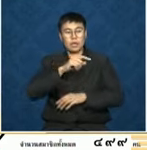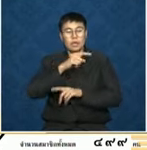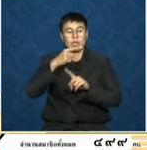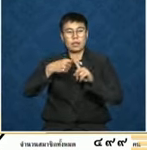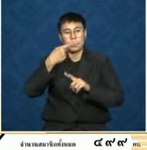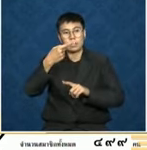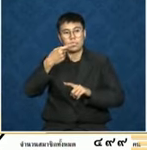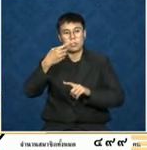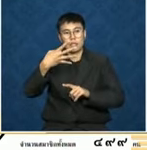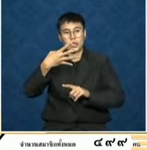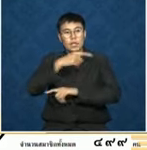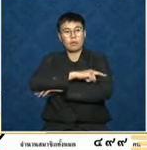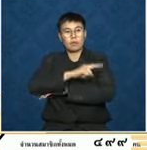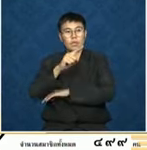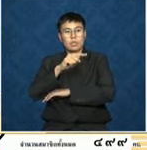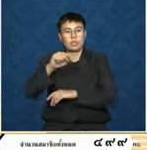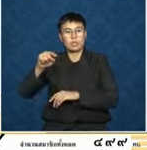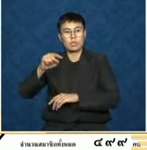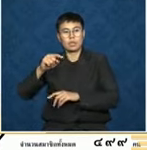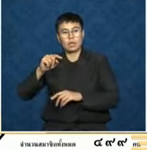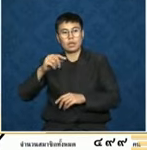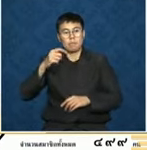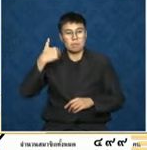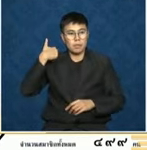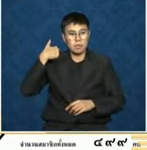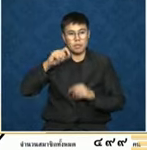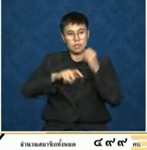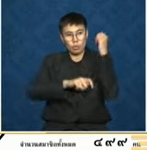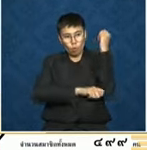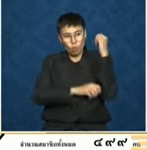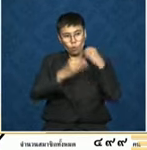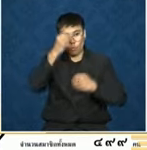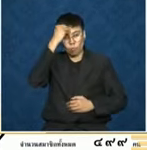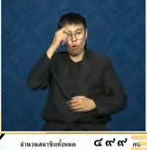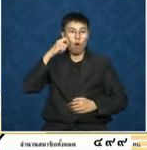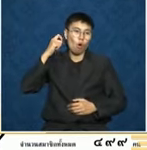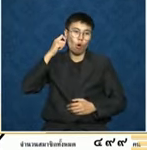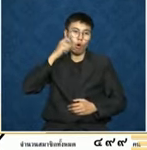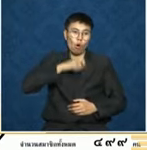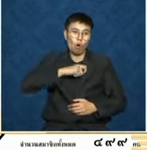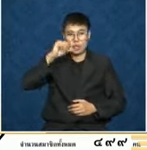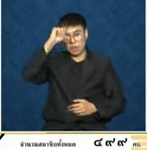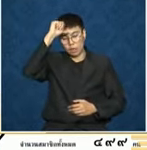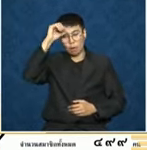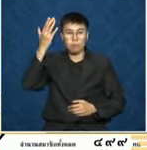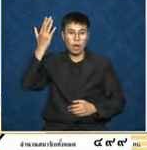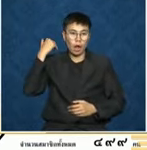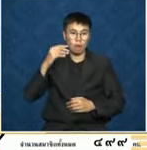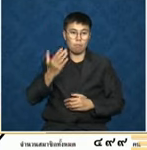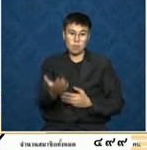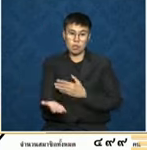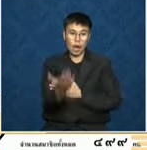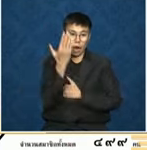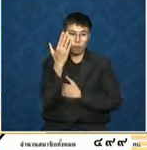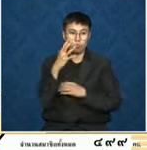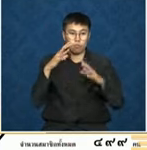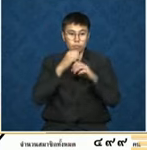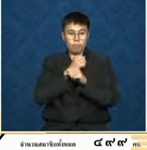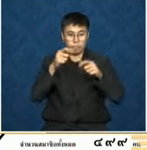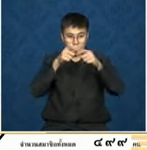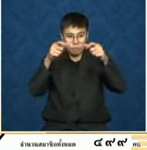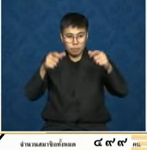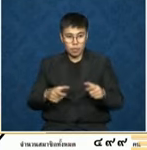ปร์ญี่ปุ่นอินเดียฮ่องกงนะครับแต่ส่วนใหญ่จากรายงานที่ทางฝ่ายวิชาการสรุปเมื่อเช้าเป็นรูปเล่มนะครับประมาณ